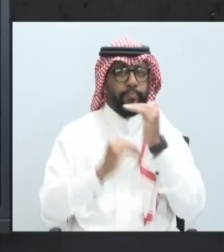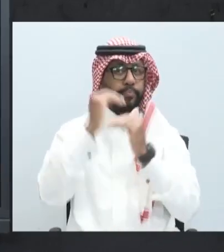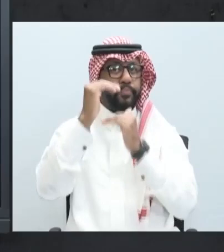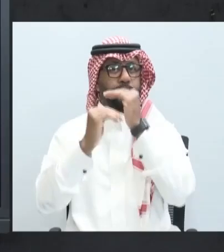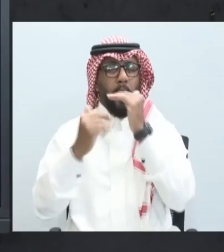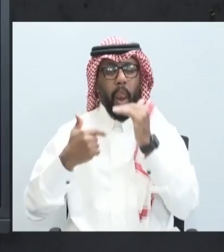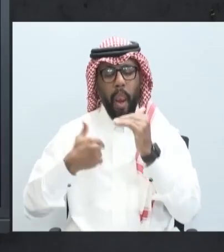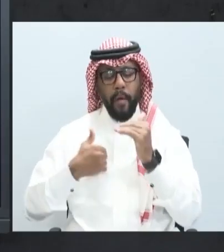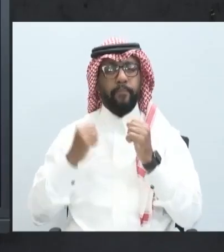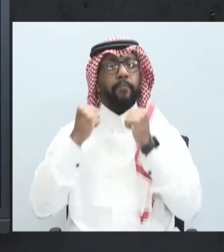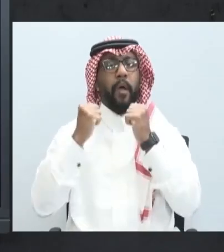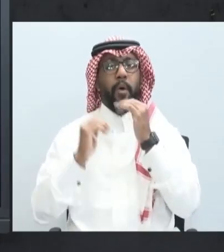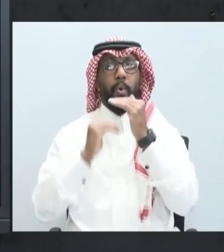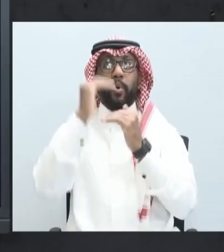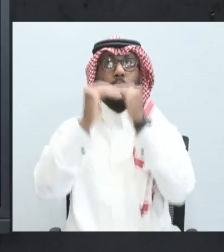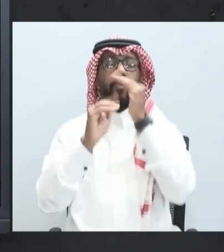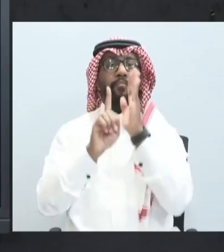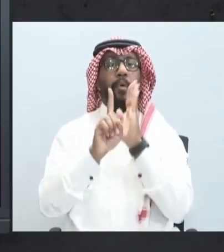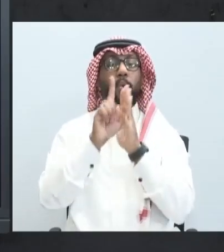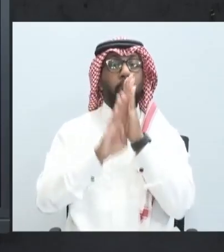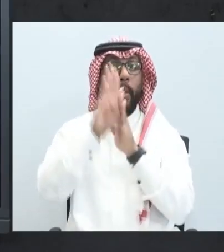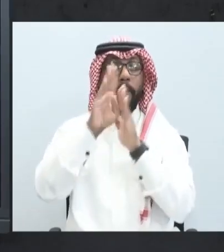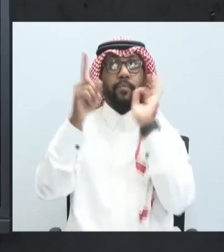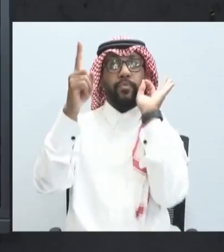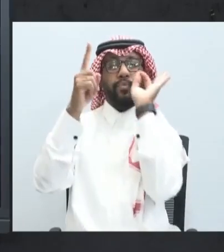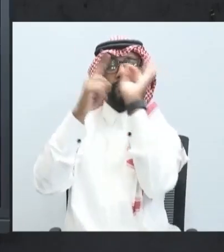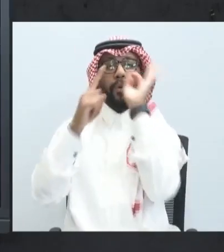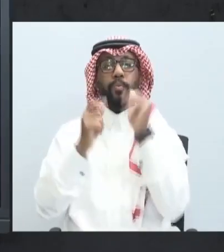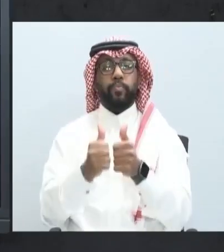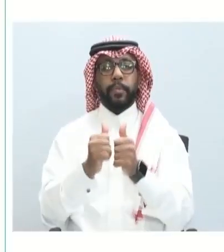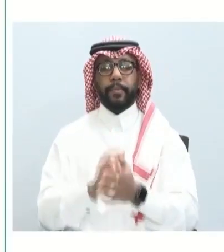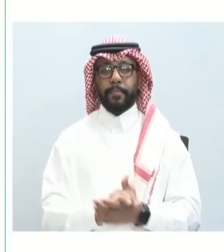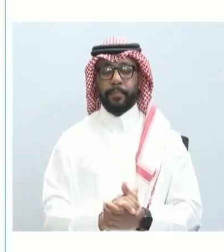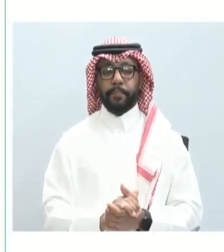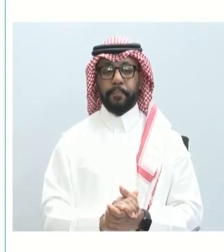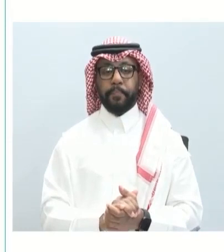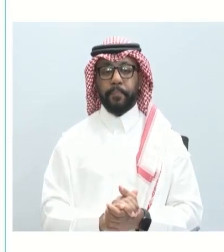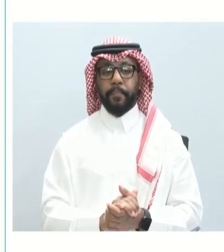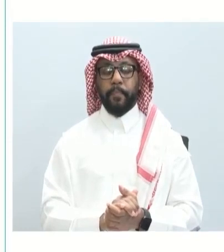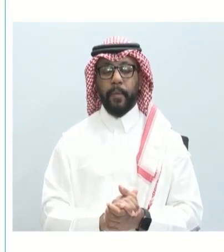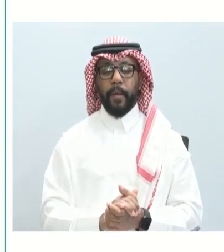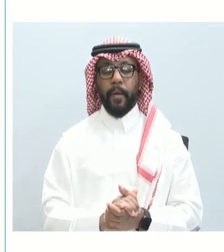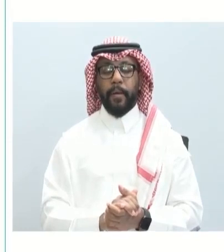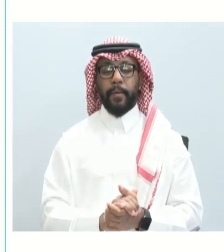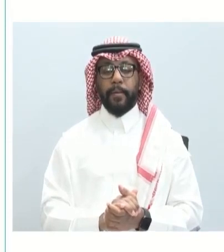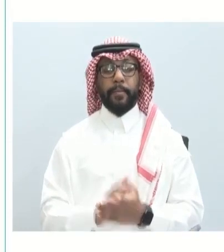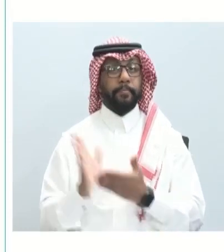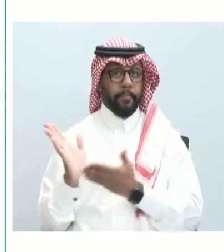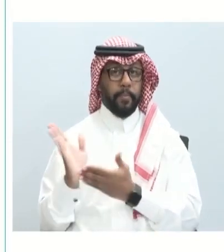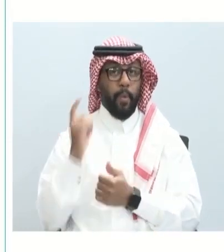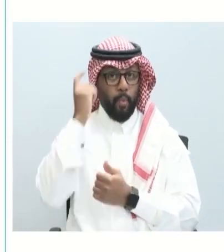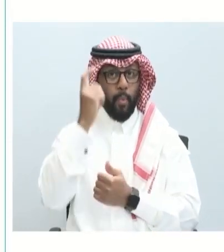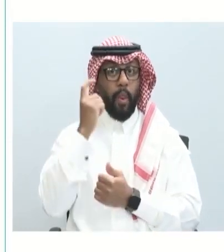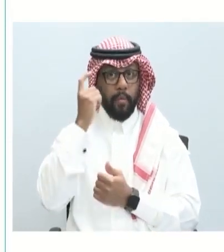قويه للوصول الى الاهداف دعونا نتذكر ما تعلمناه في الدرس السابق قلنا المفكر